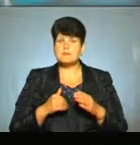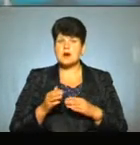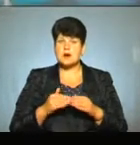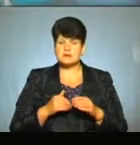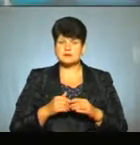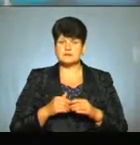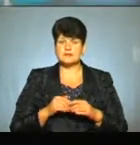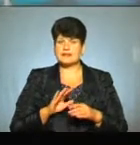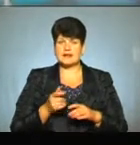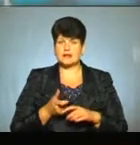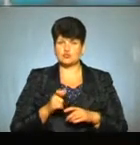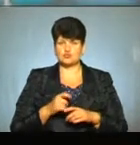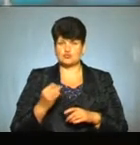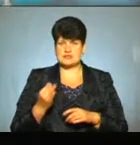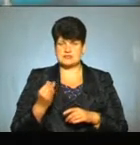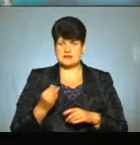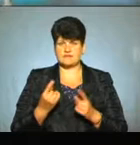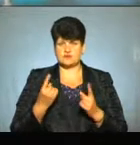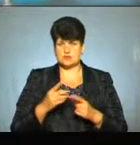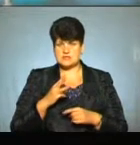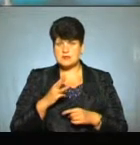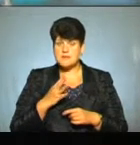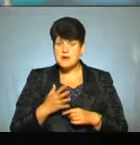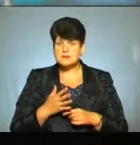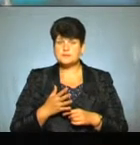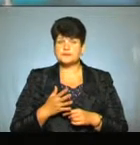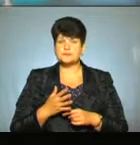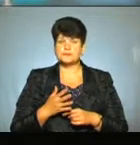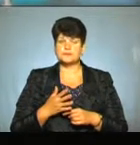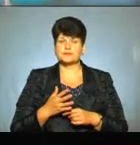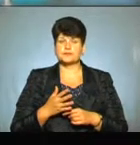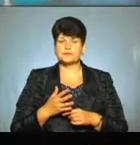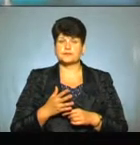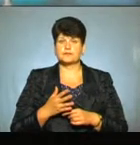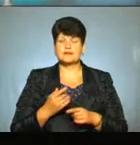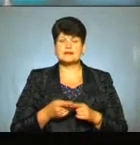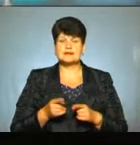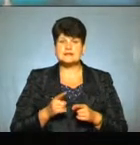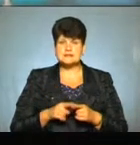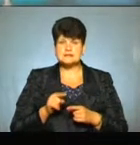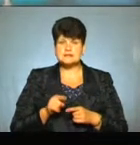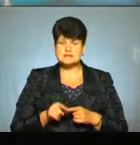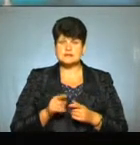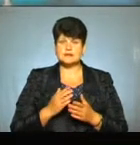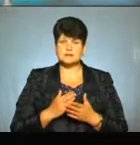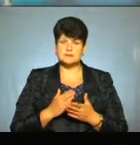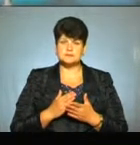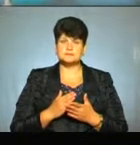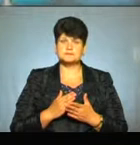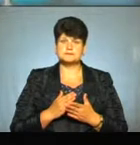практики, не дуже зацікавлені в високій заробітній платі, адже це несе за собою